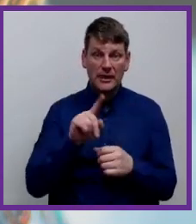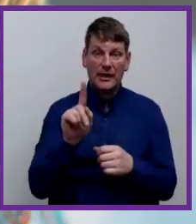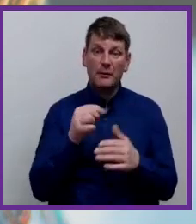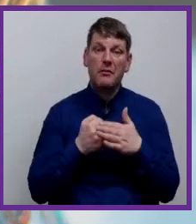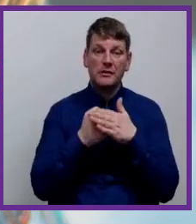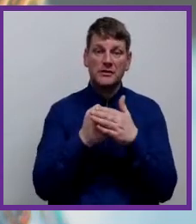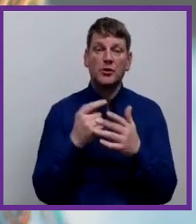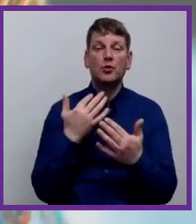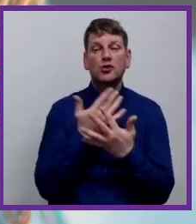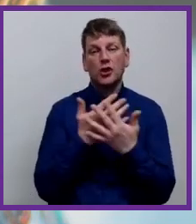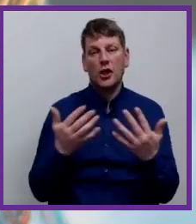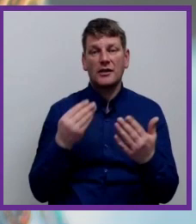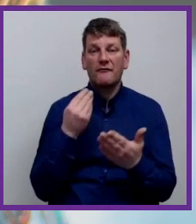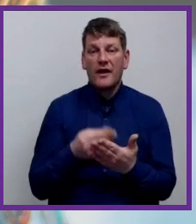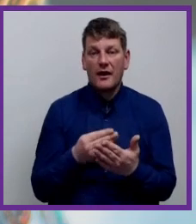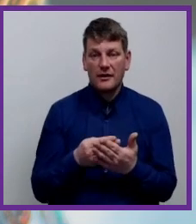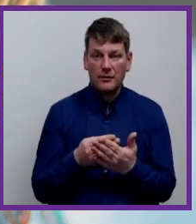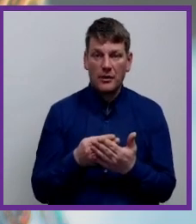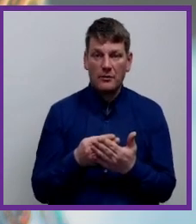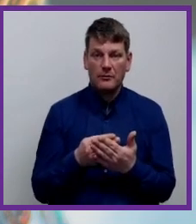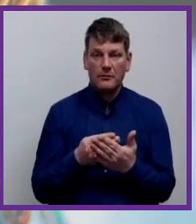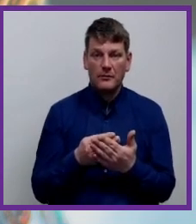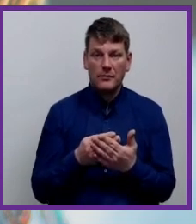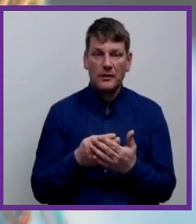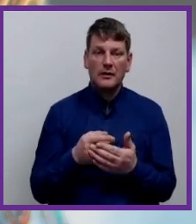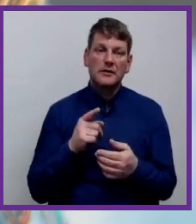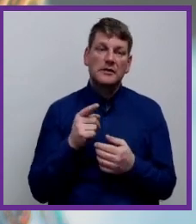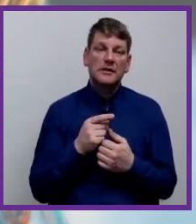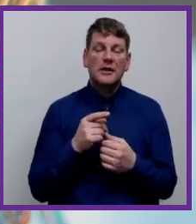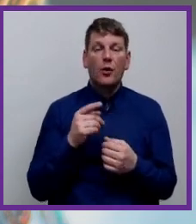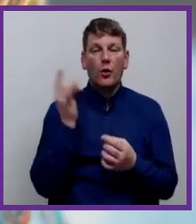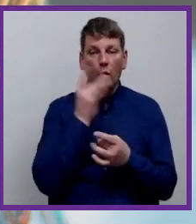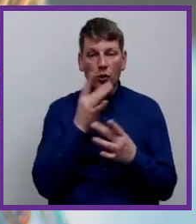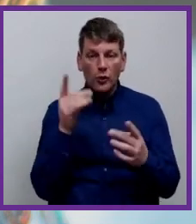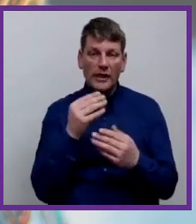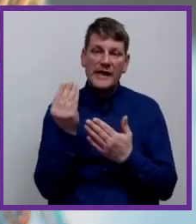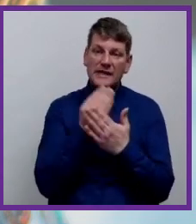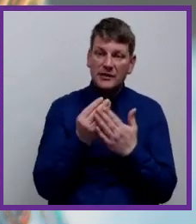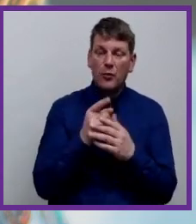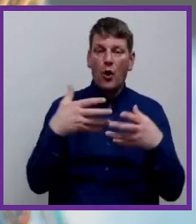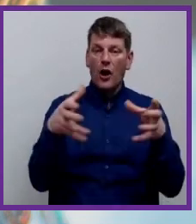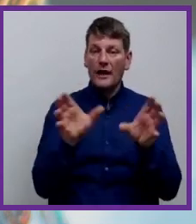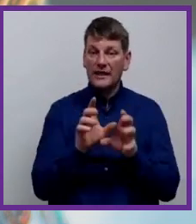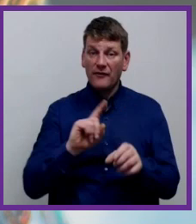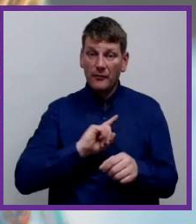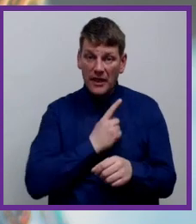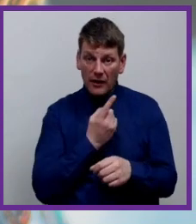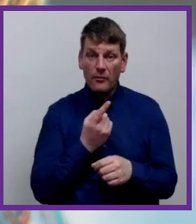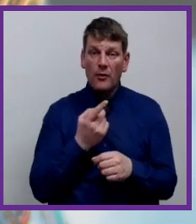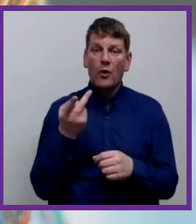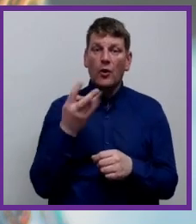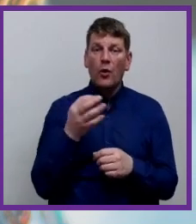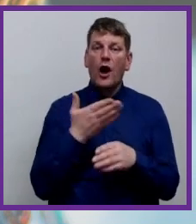balstīta uz dažādām vērtībām, kas ir kultūrā un iezīmēm, un arī kolektīvajām traumām, ko atsevišķas kultūras